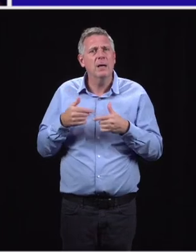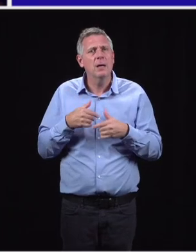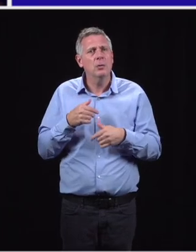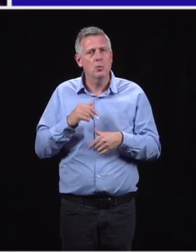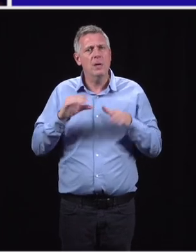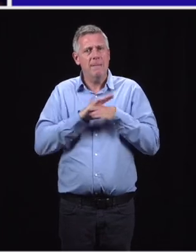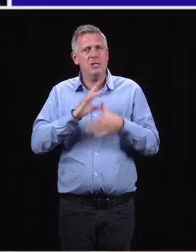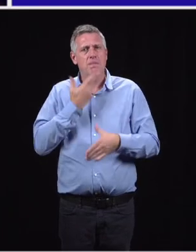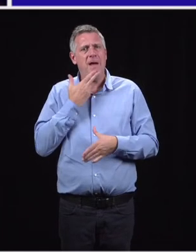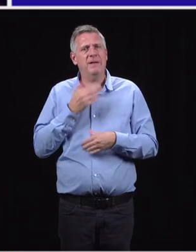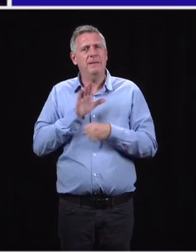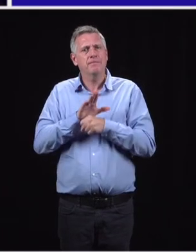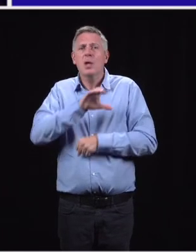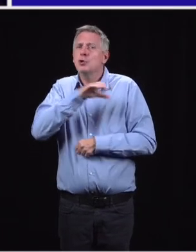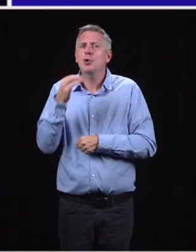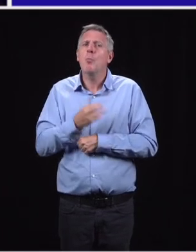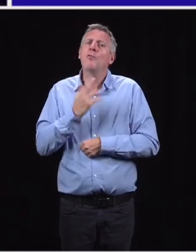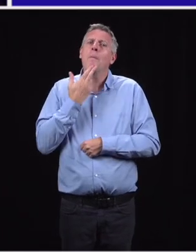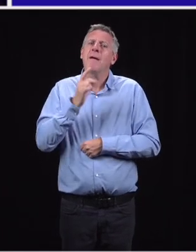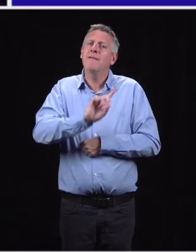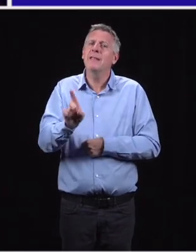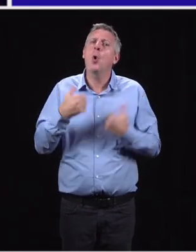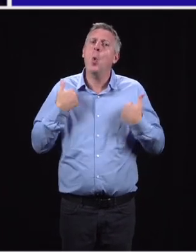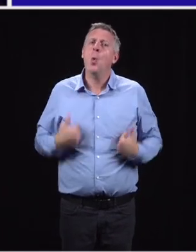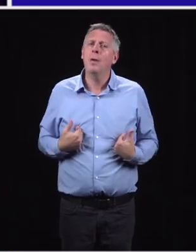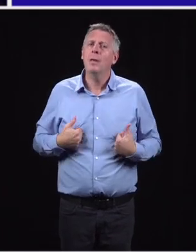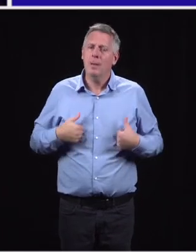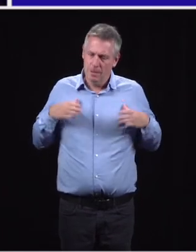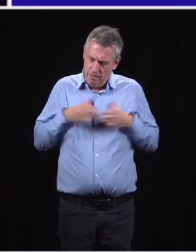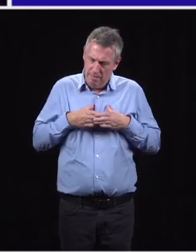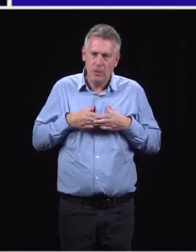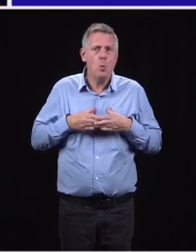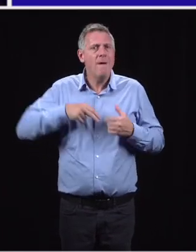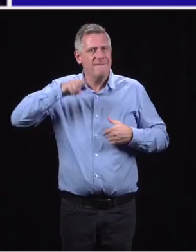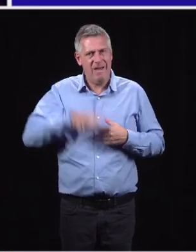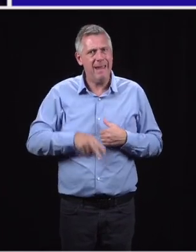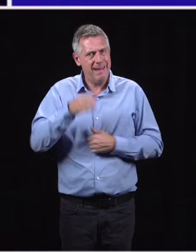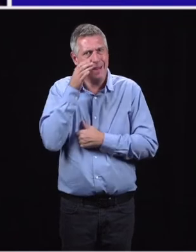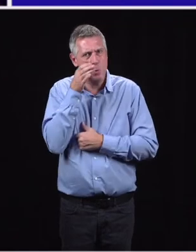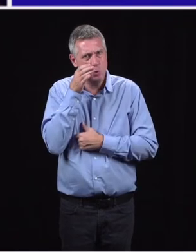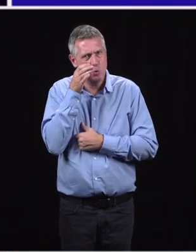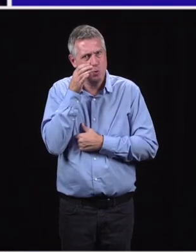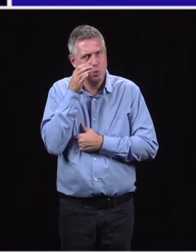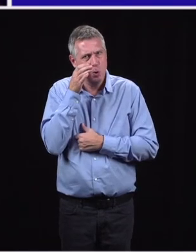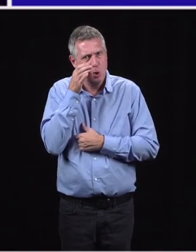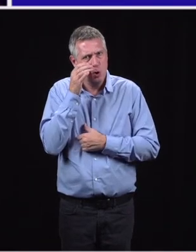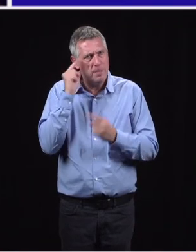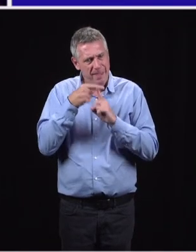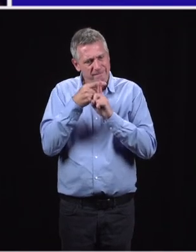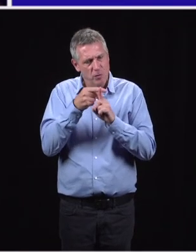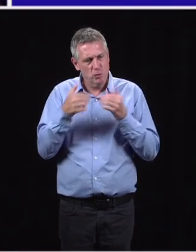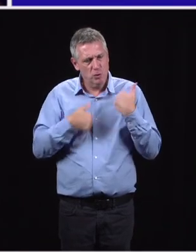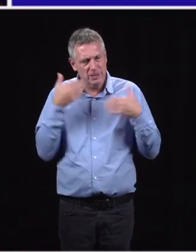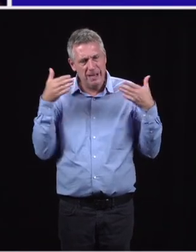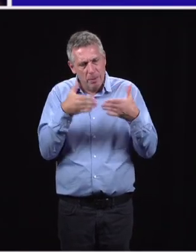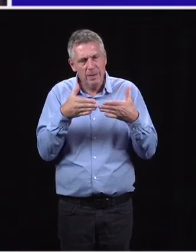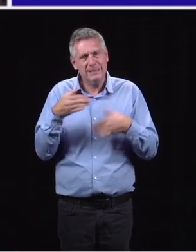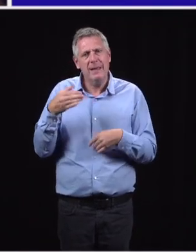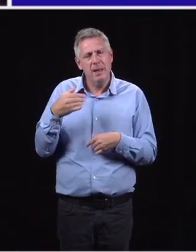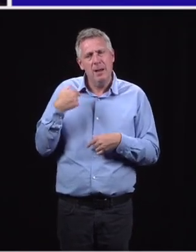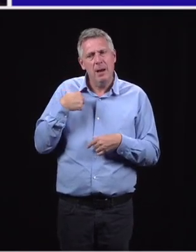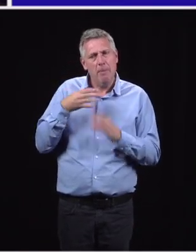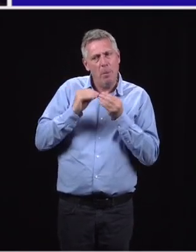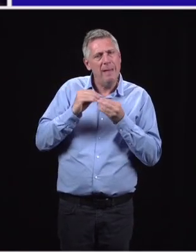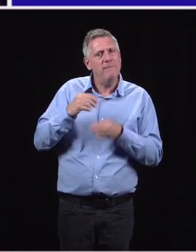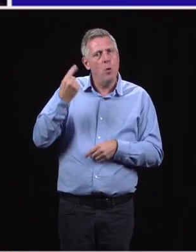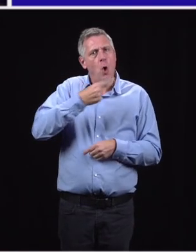irréprochable ça veut pas dire qu'on est 100% parfait mais ça veut dire qu'on sera très à l'écoute sur cette édition focus handicap à ce qu'il faut corriger parce